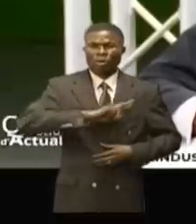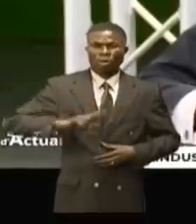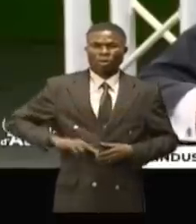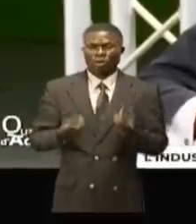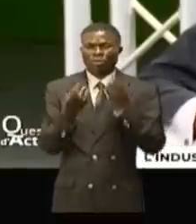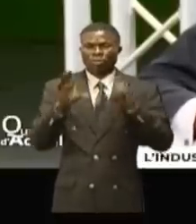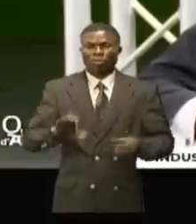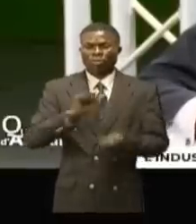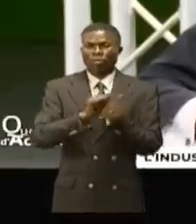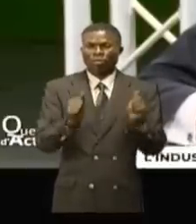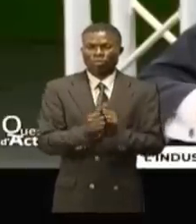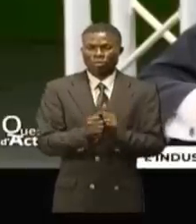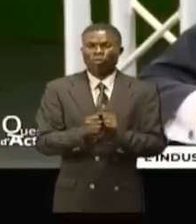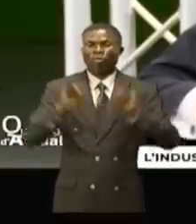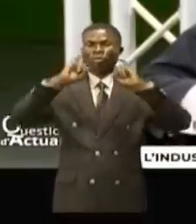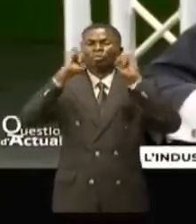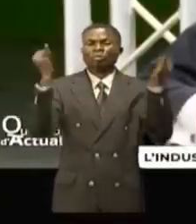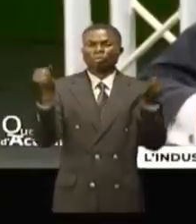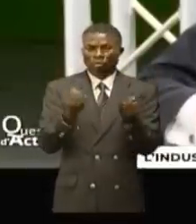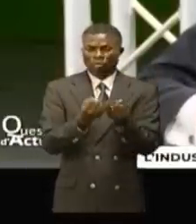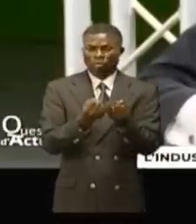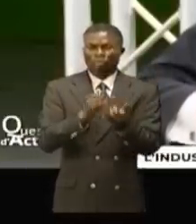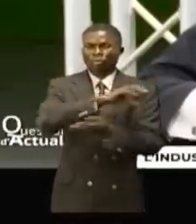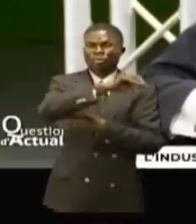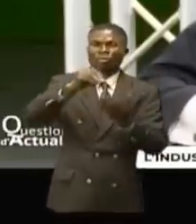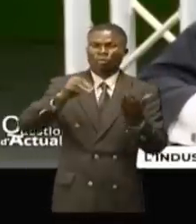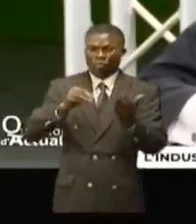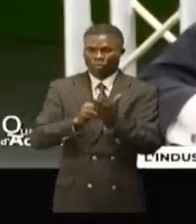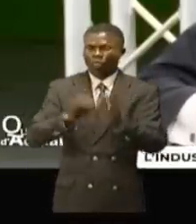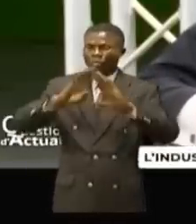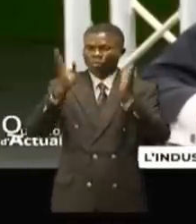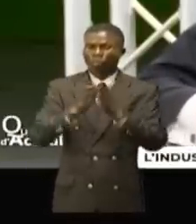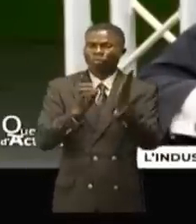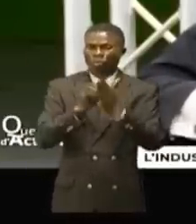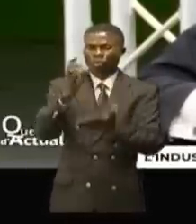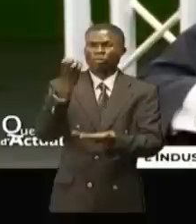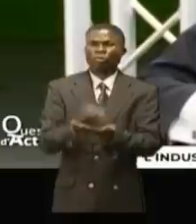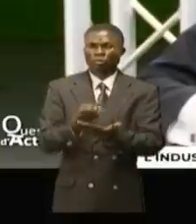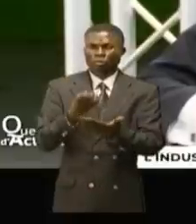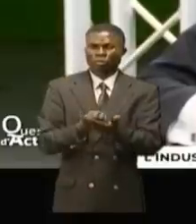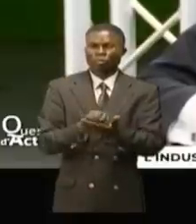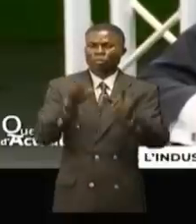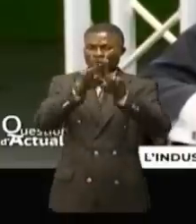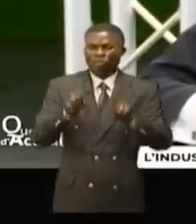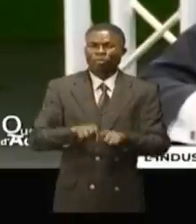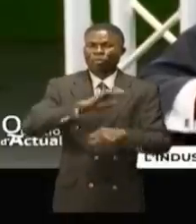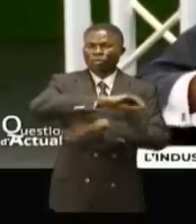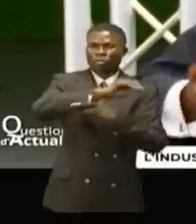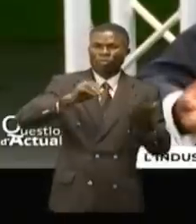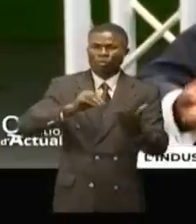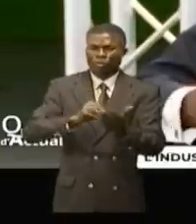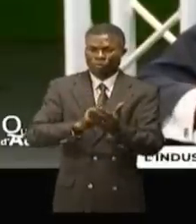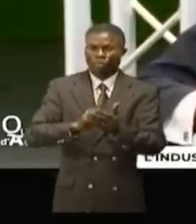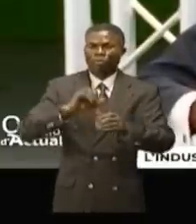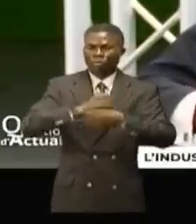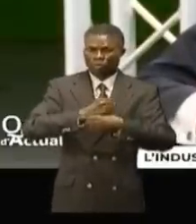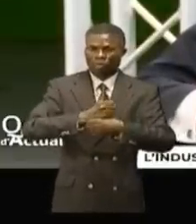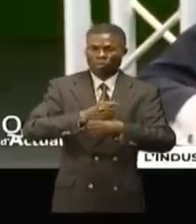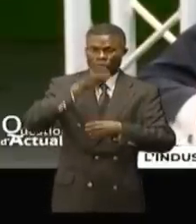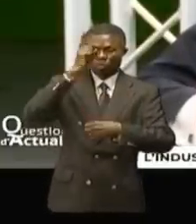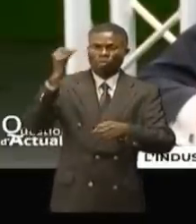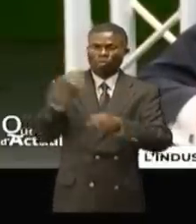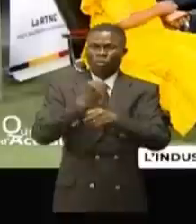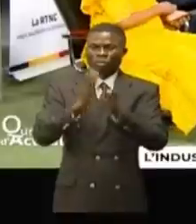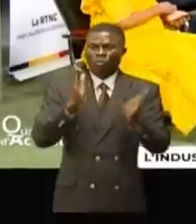Le secteur industriel est au centre de tout développement économique. Il est aussi au centre de la création d'emplois